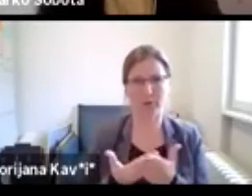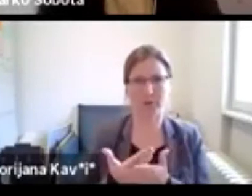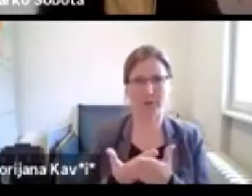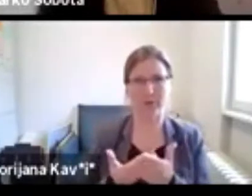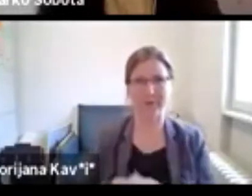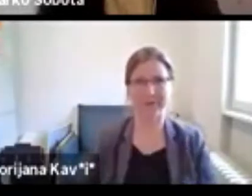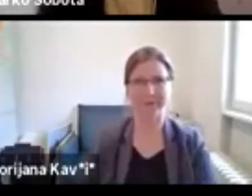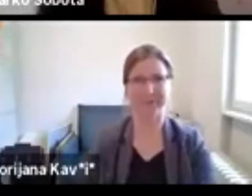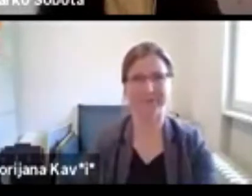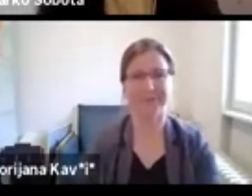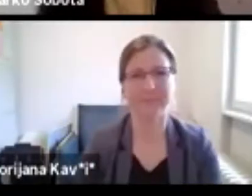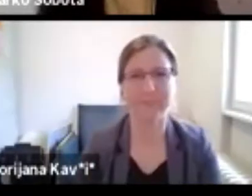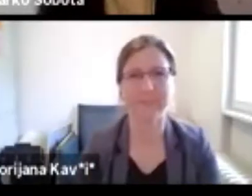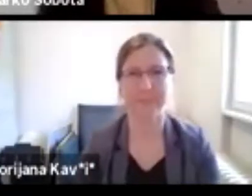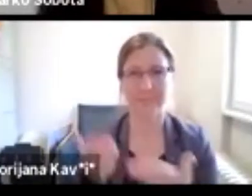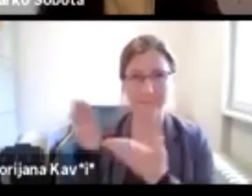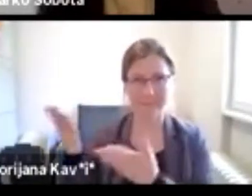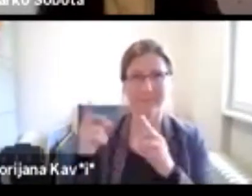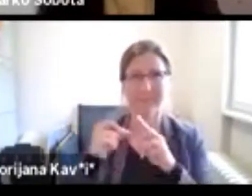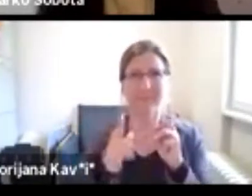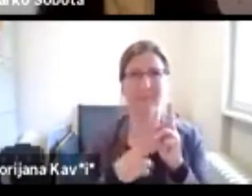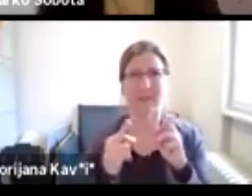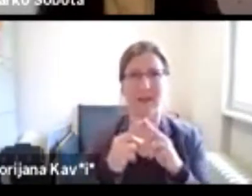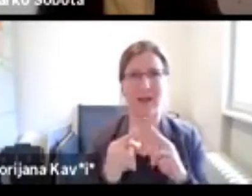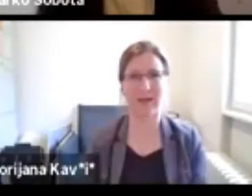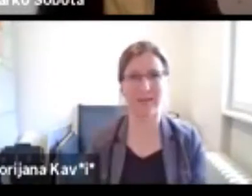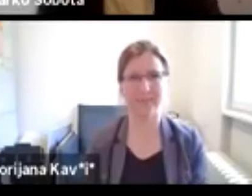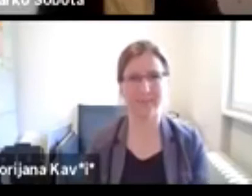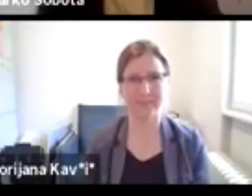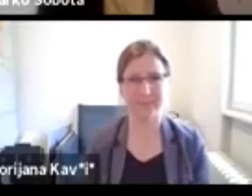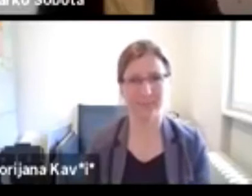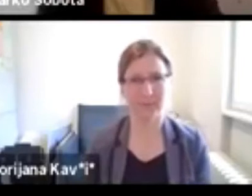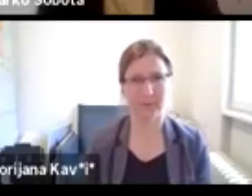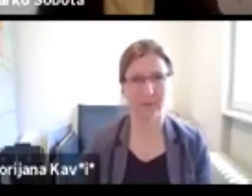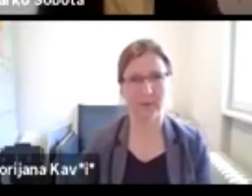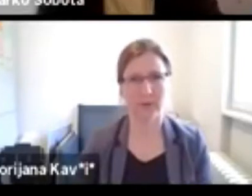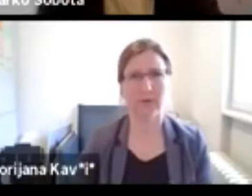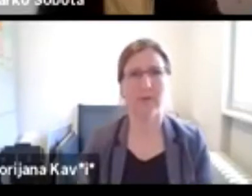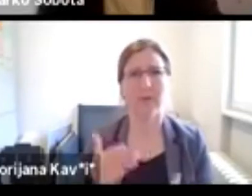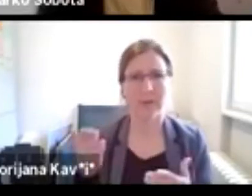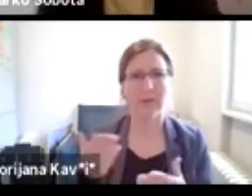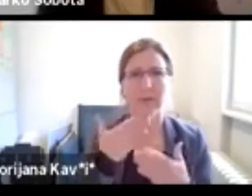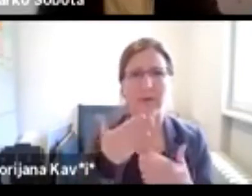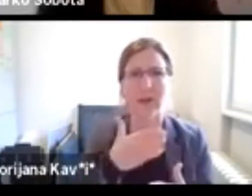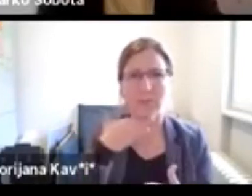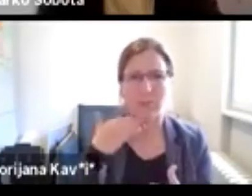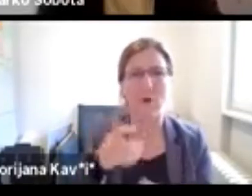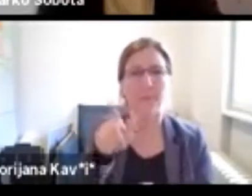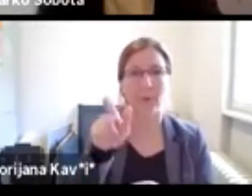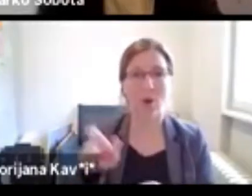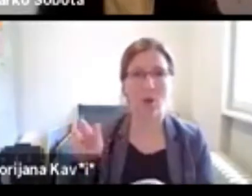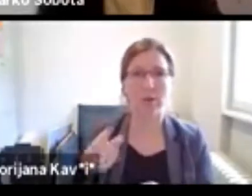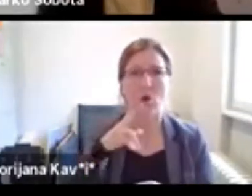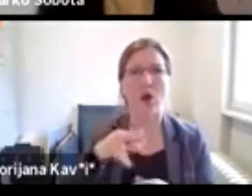izazovnim vremenima. Izvoli, Ana. Dobar dan još jednom. Pa, kronični bolesnici nisu naravno nužno osobe s